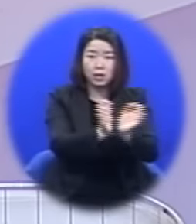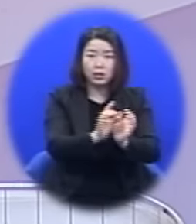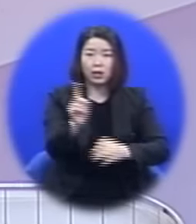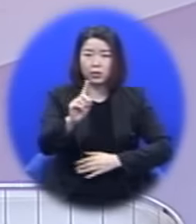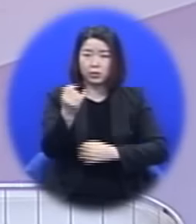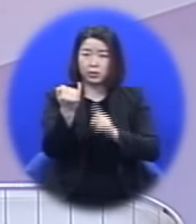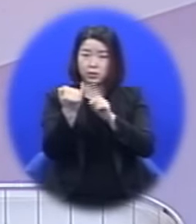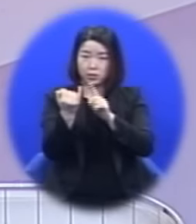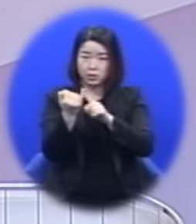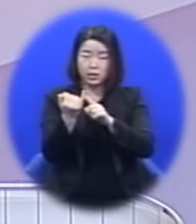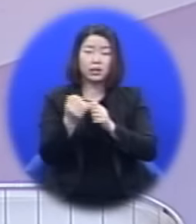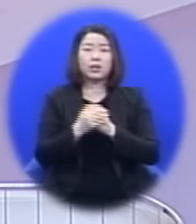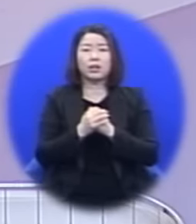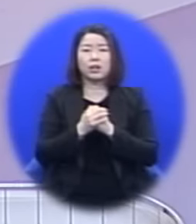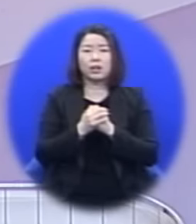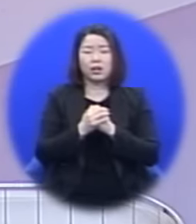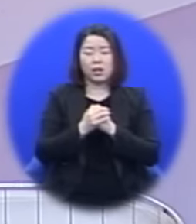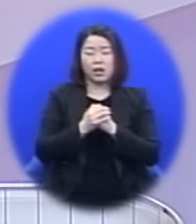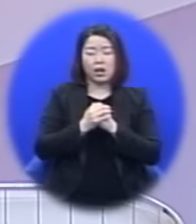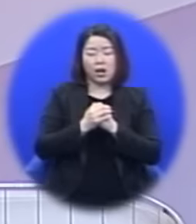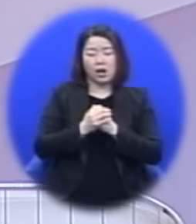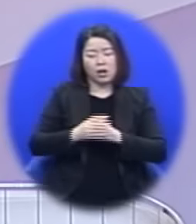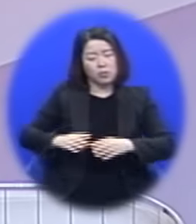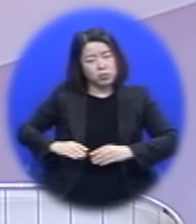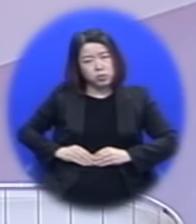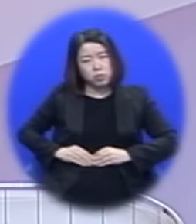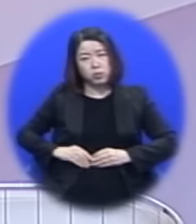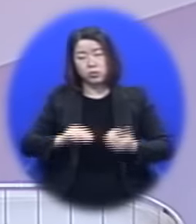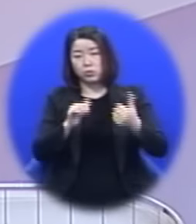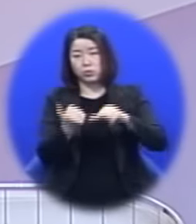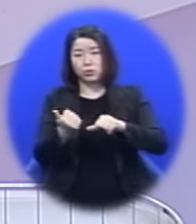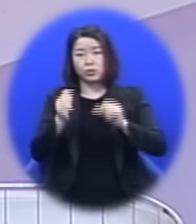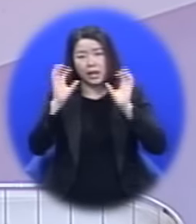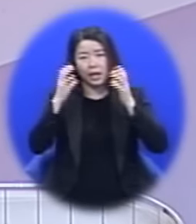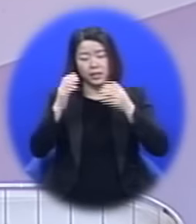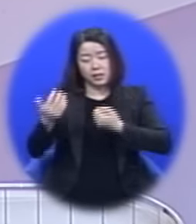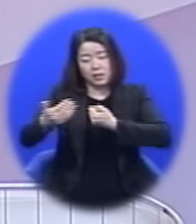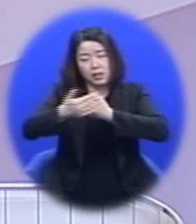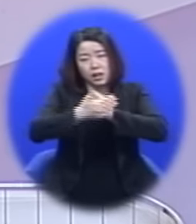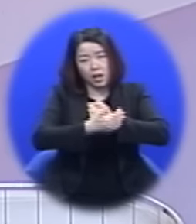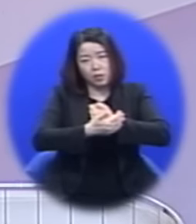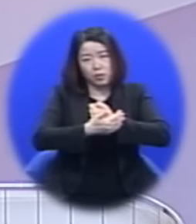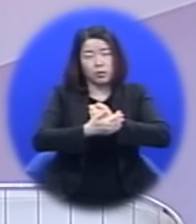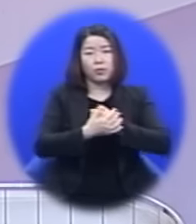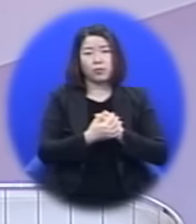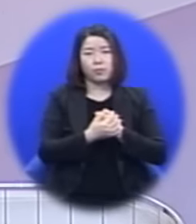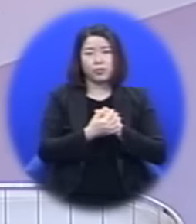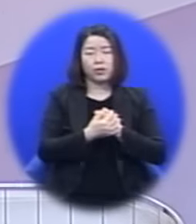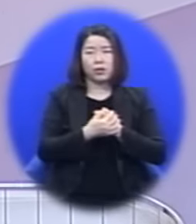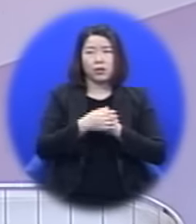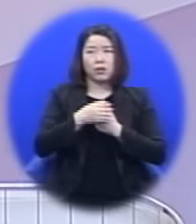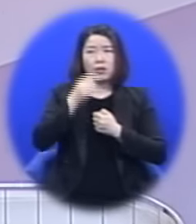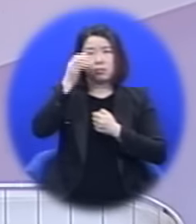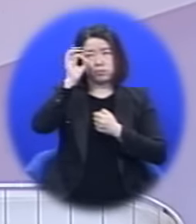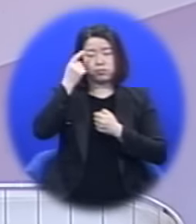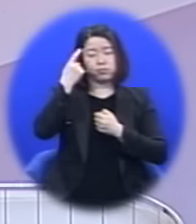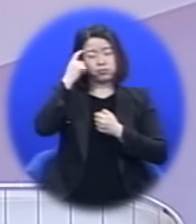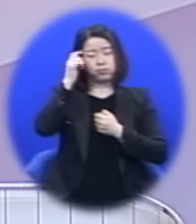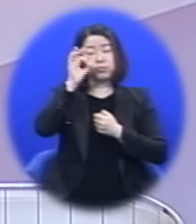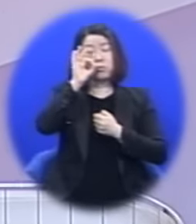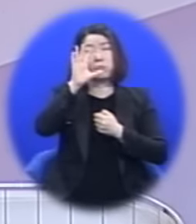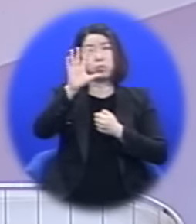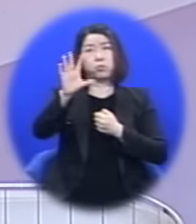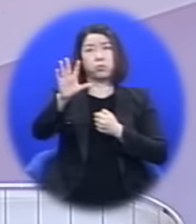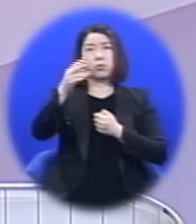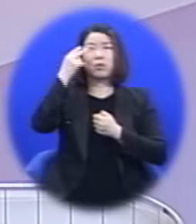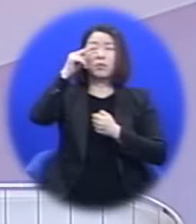여인이 기근으로 굶어 죽은 아이를 끌어안고 그리고는 멍하니 초점 잃은 눈으로